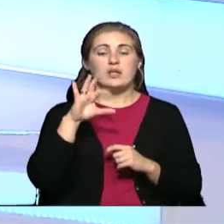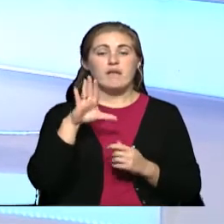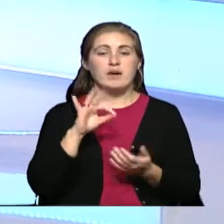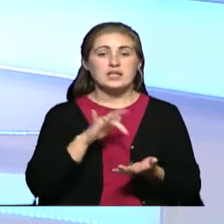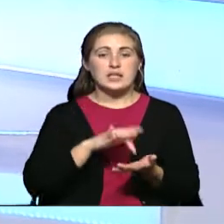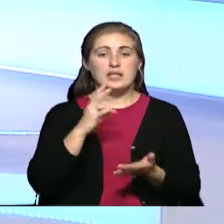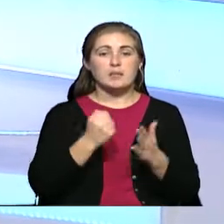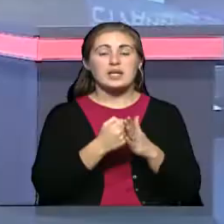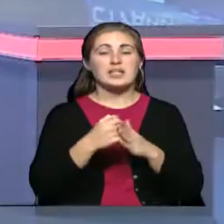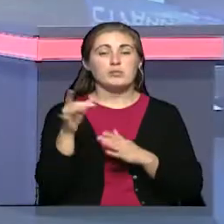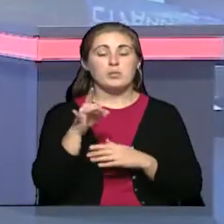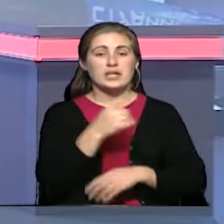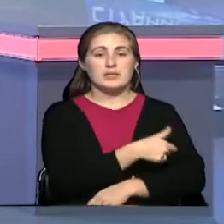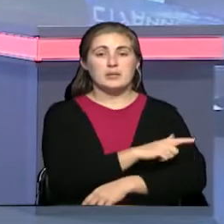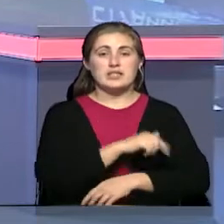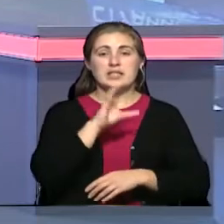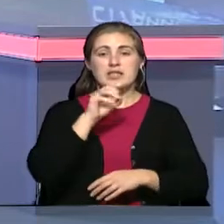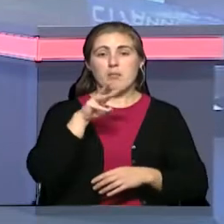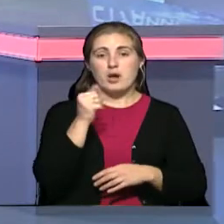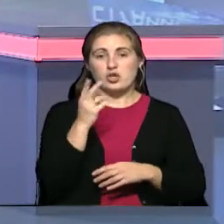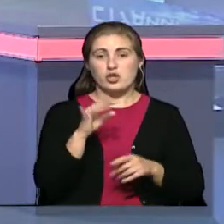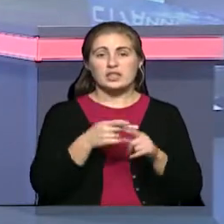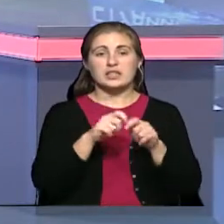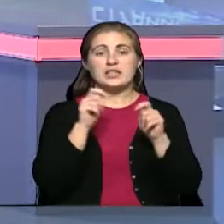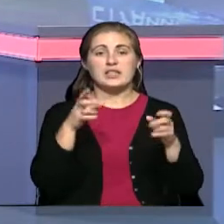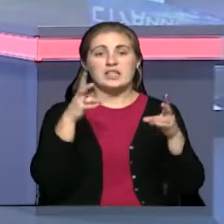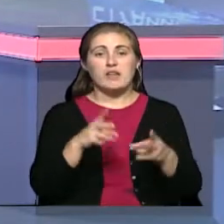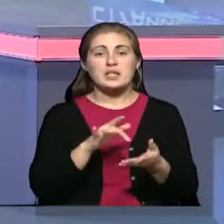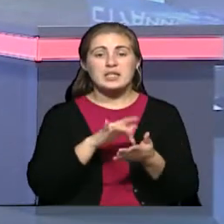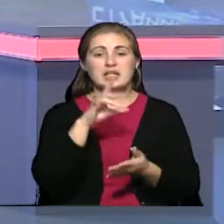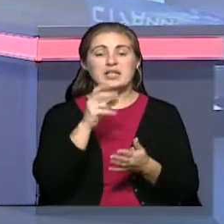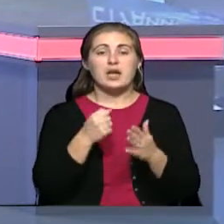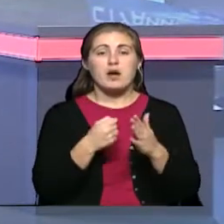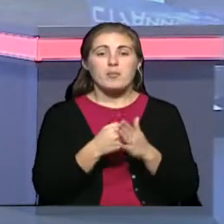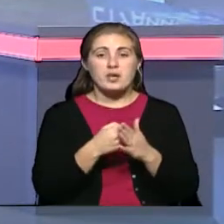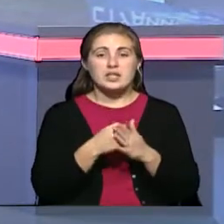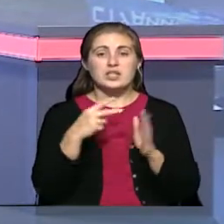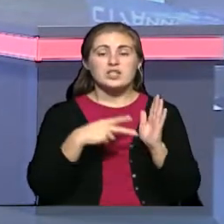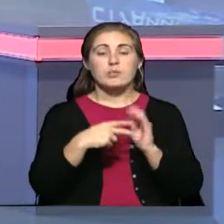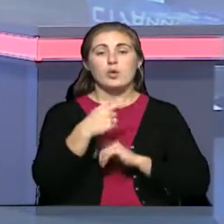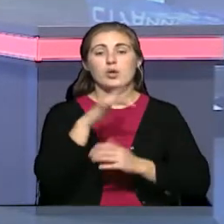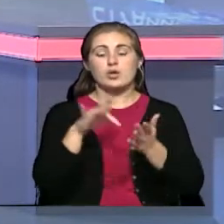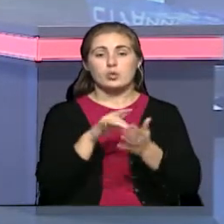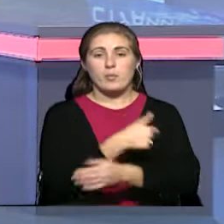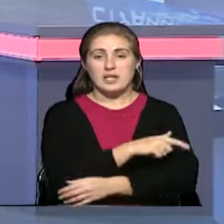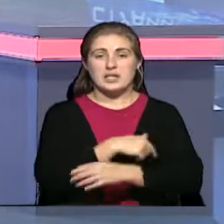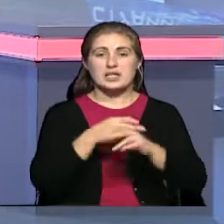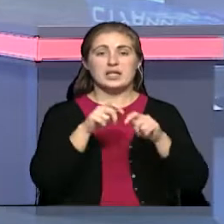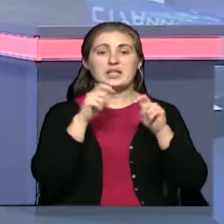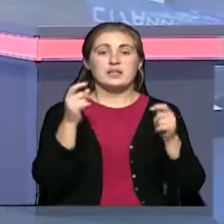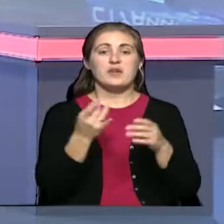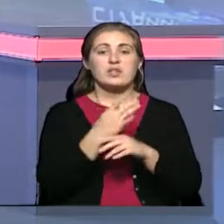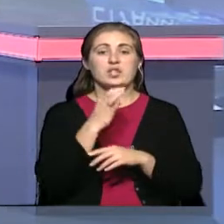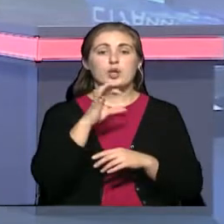на базе республиканской больницы «Семашко». Это открытие травмоцентра на базе 7-й городской больницы. Это открытие